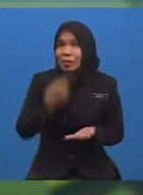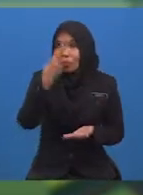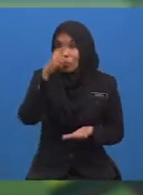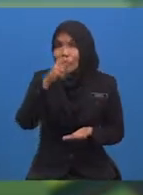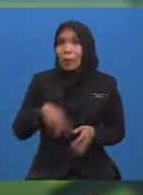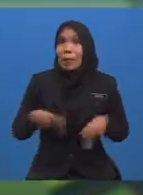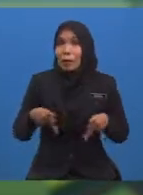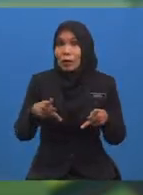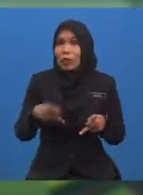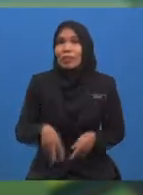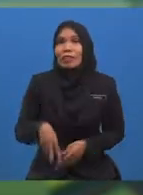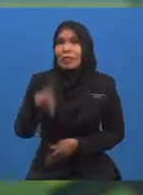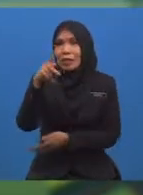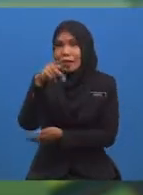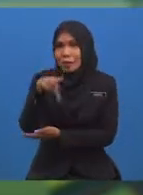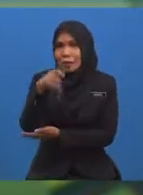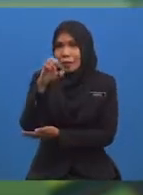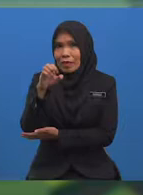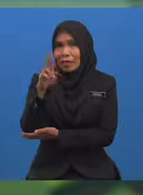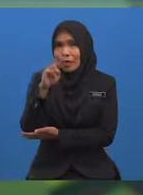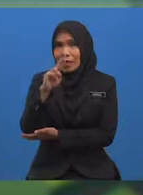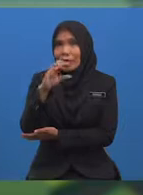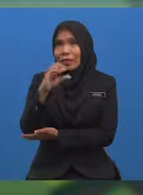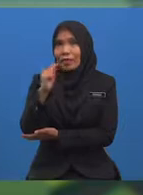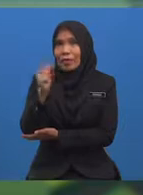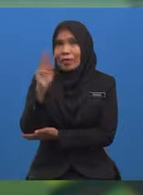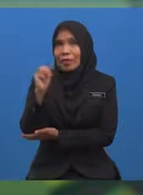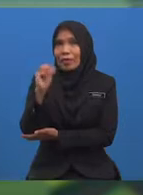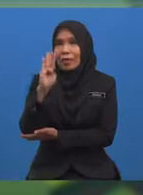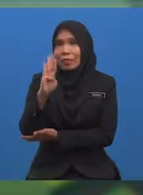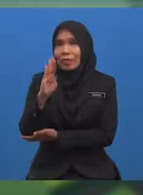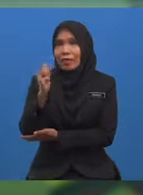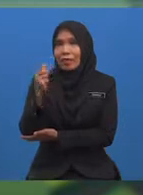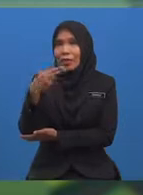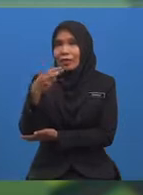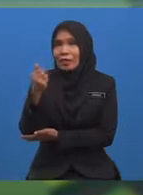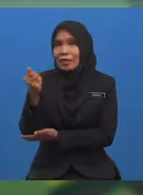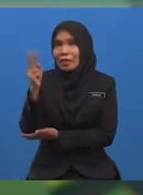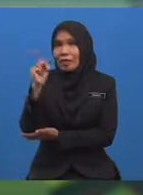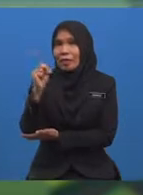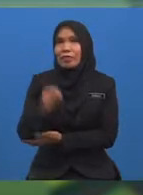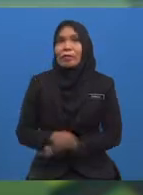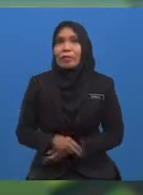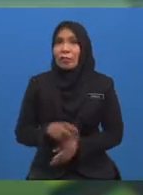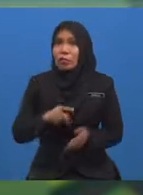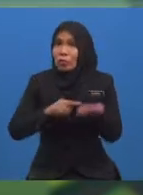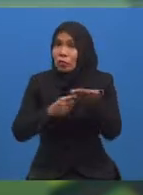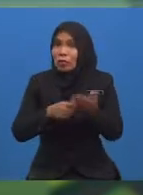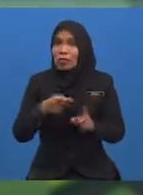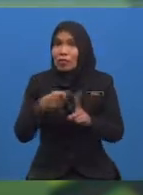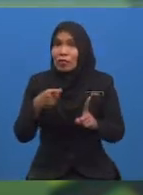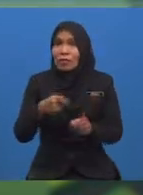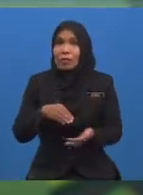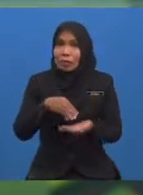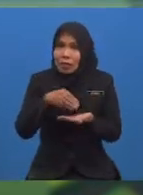sahaja, iaitu bermula daripada biji benih sehingga terjadinya